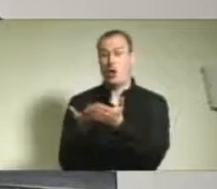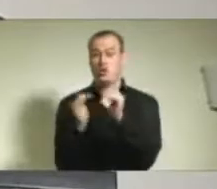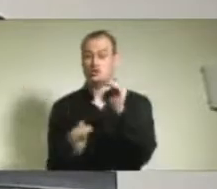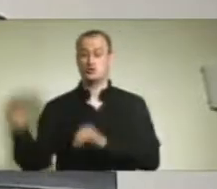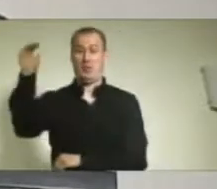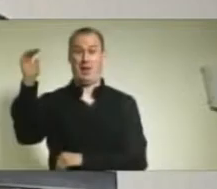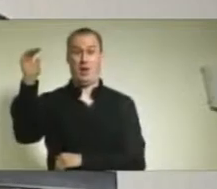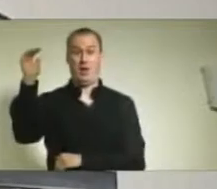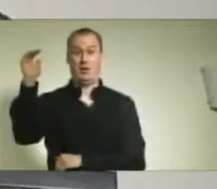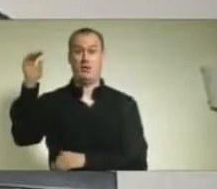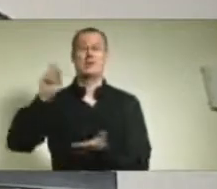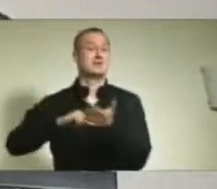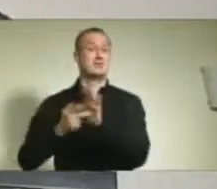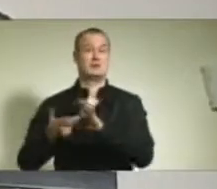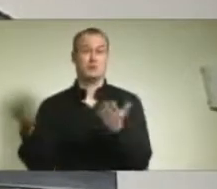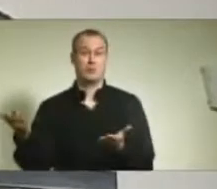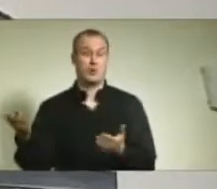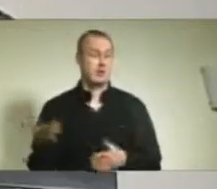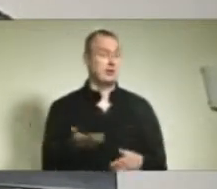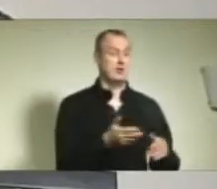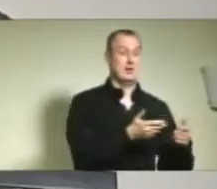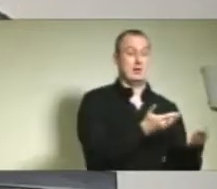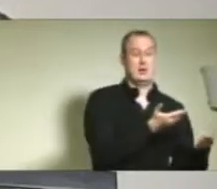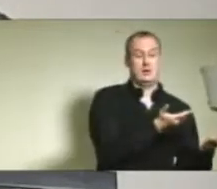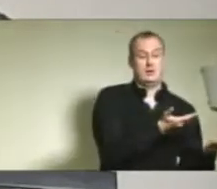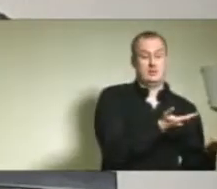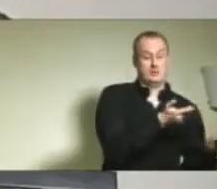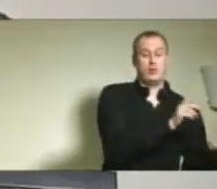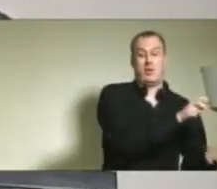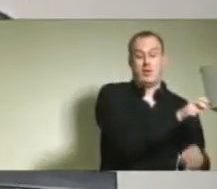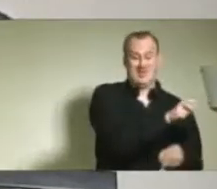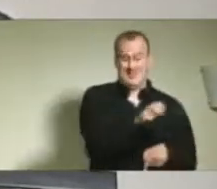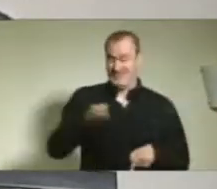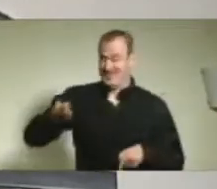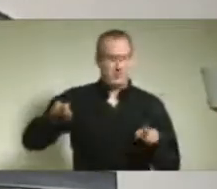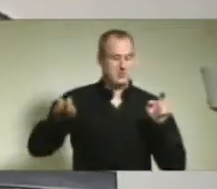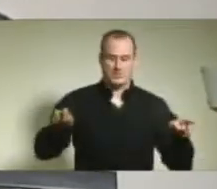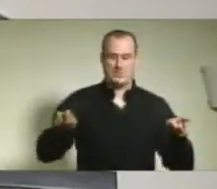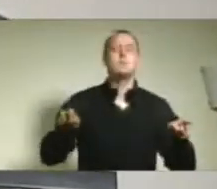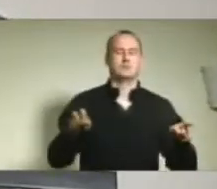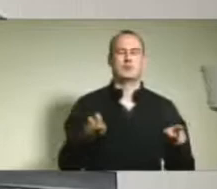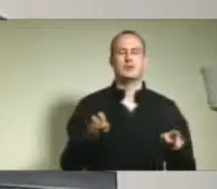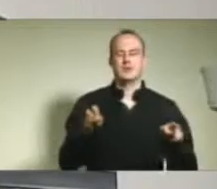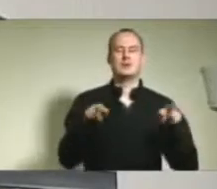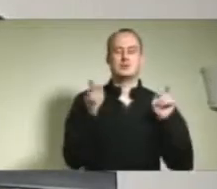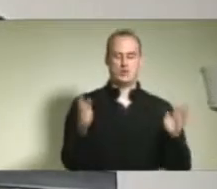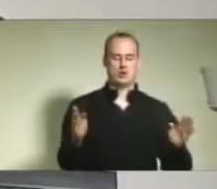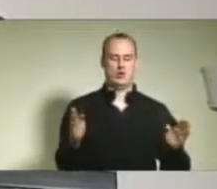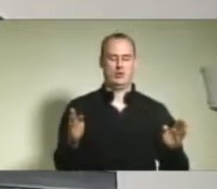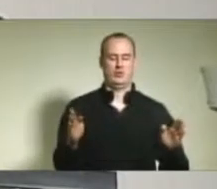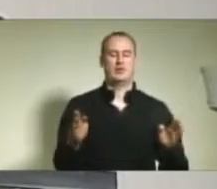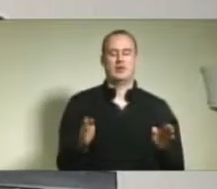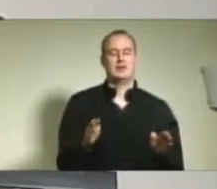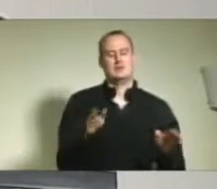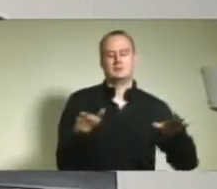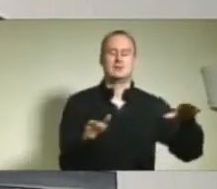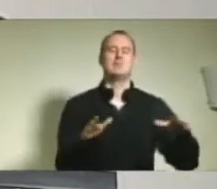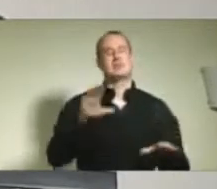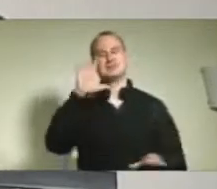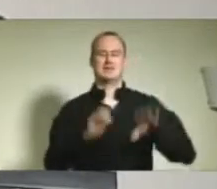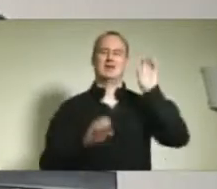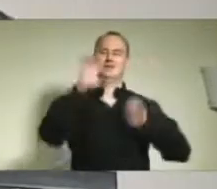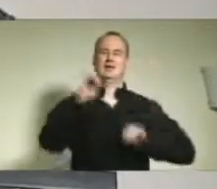donc moitié sur du pratique, au travail, et moitié à l'école. Et à la fin, il obtient son